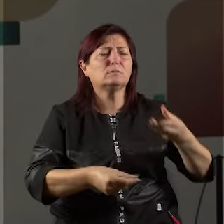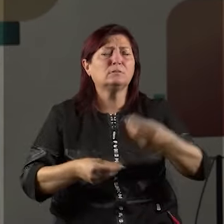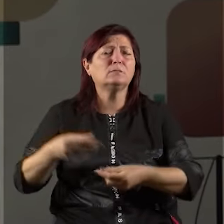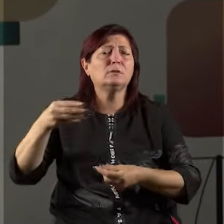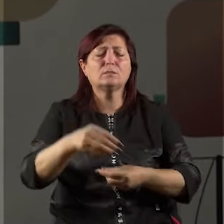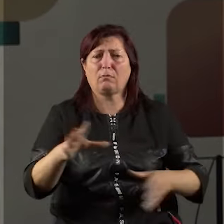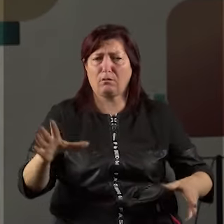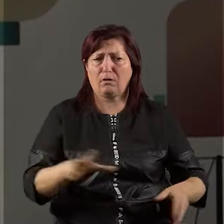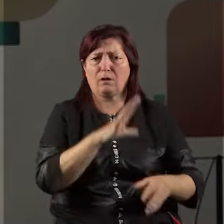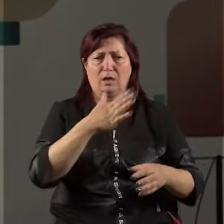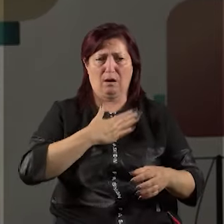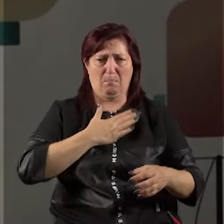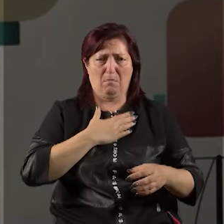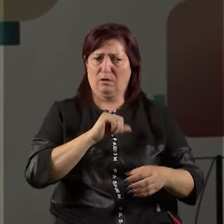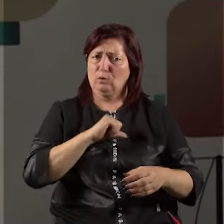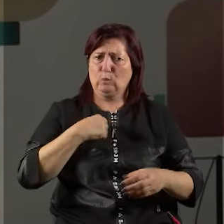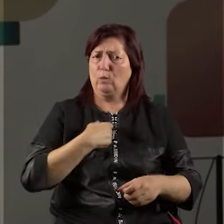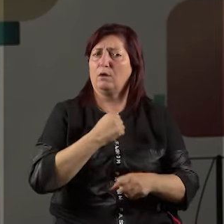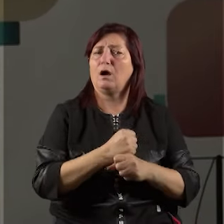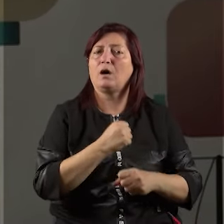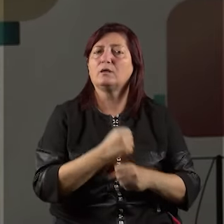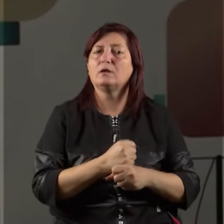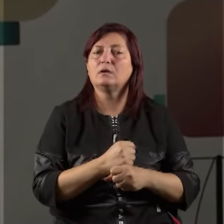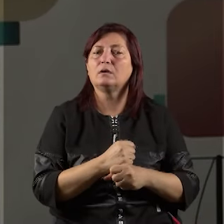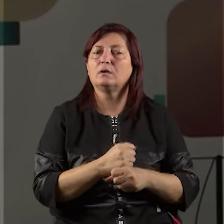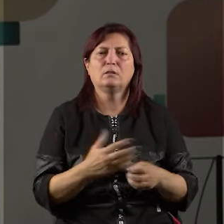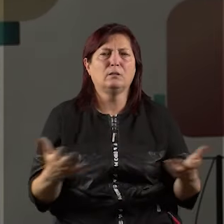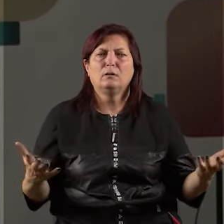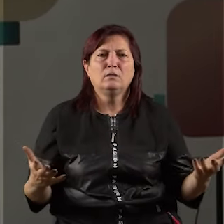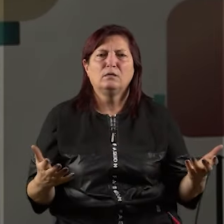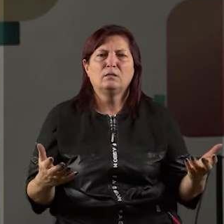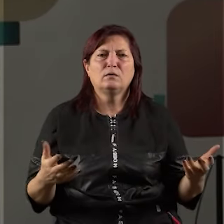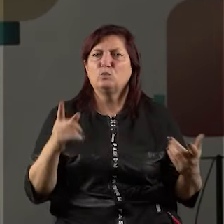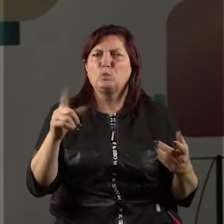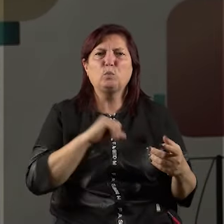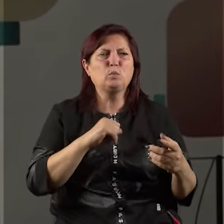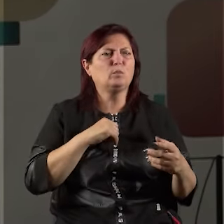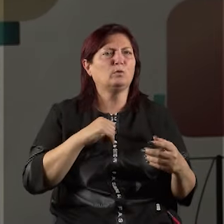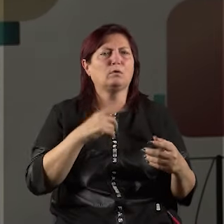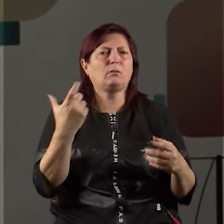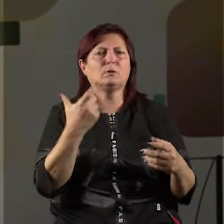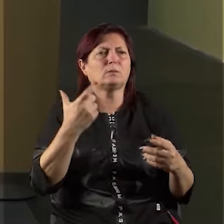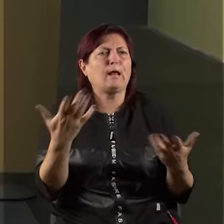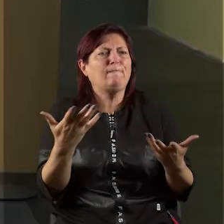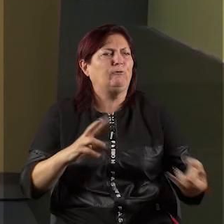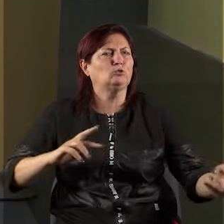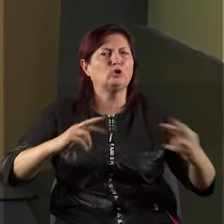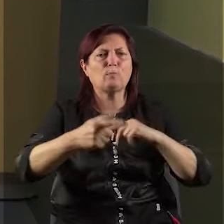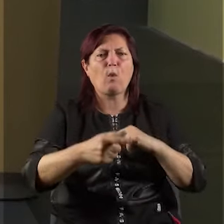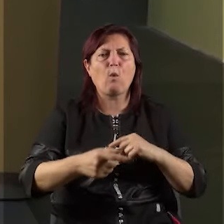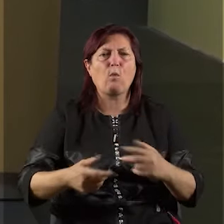արել, մենք ենք արել ներդրումներ, այդ տերը ո՞նց է փոխում, տերը ո՞նց է ֆոնդերի